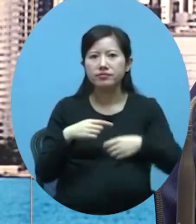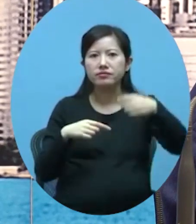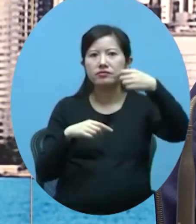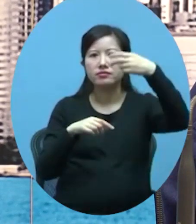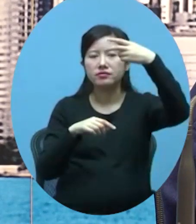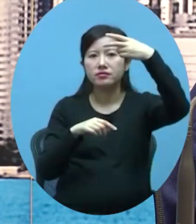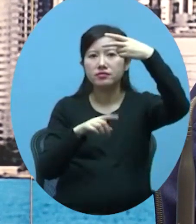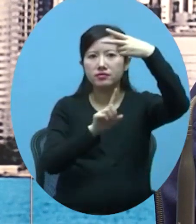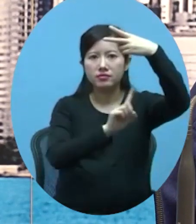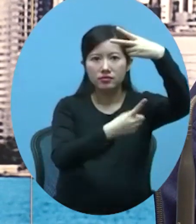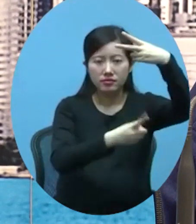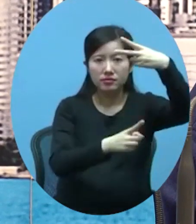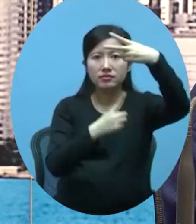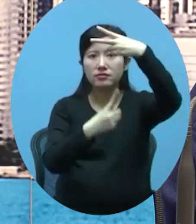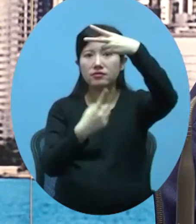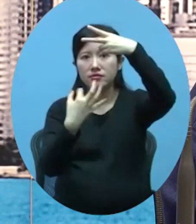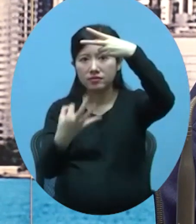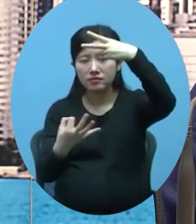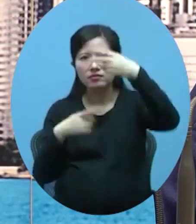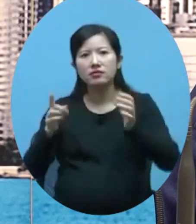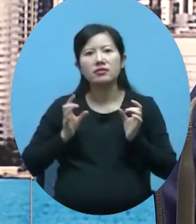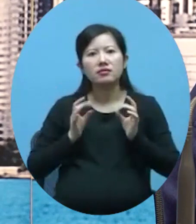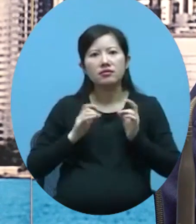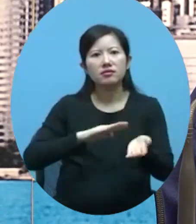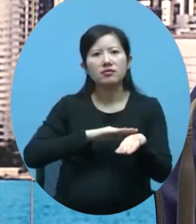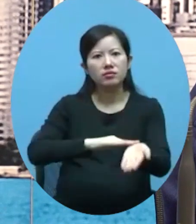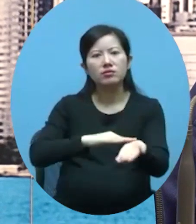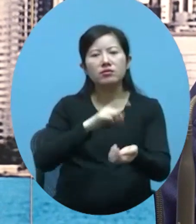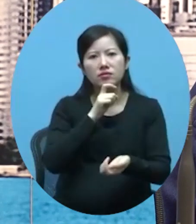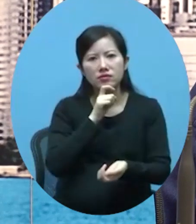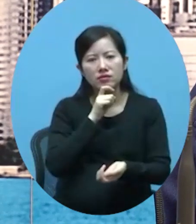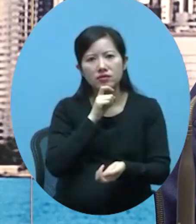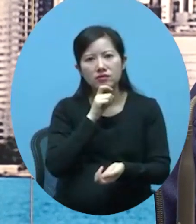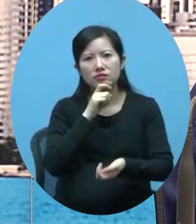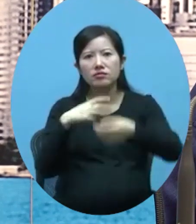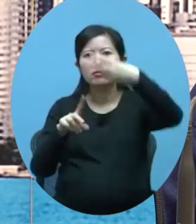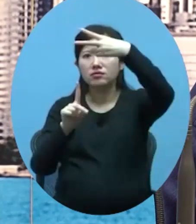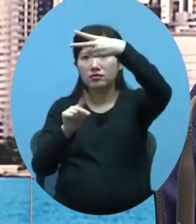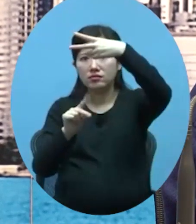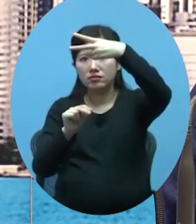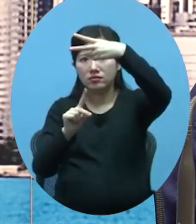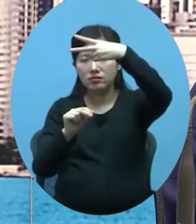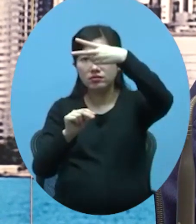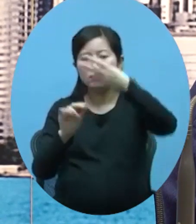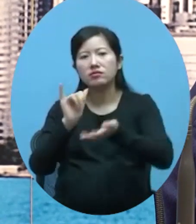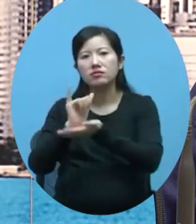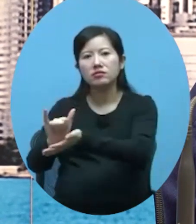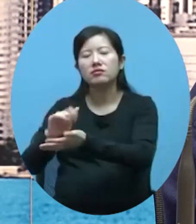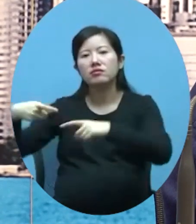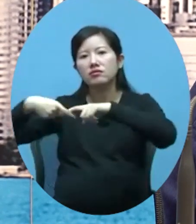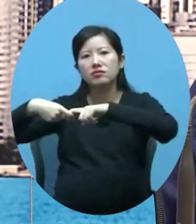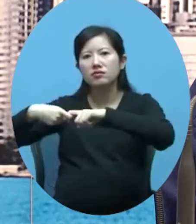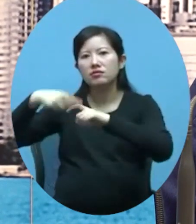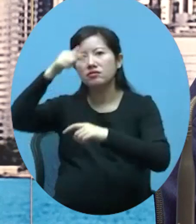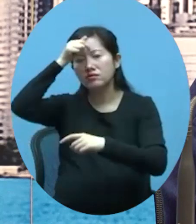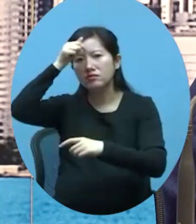11日和13日都分別看過私家醫生然後在2月17日就進去了聯合醫院的急症室就